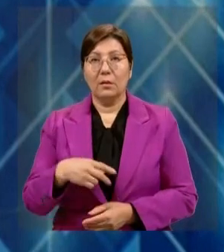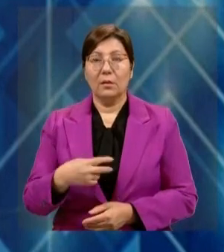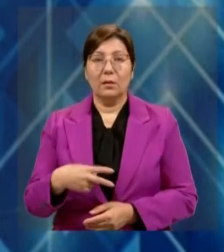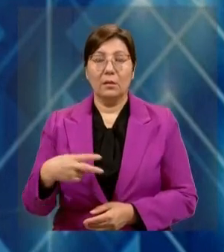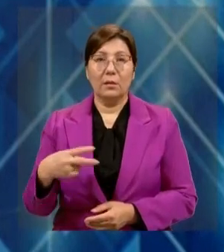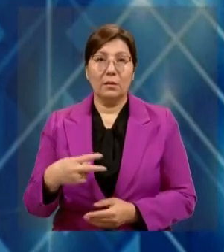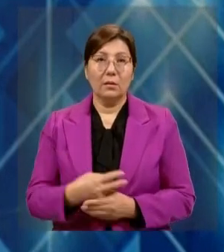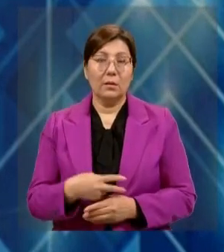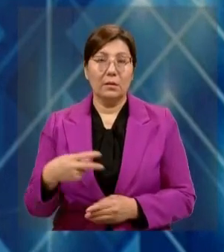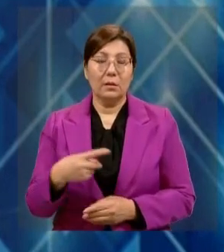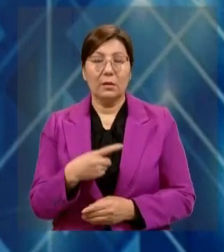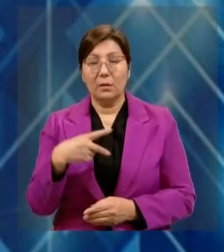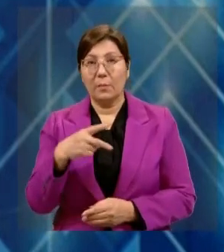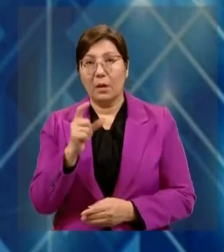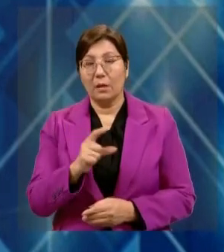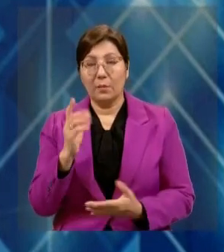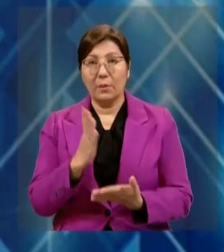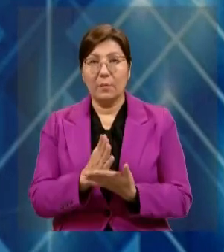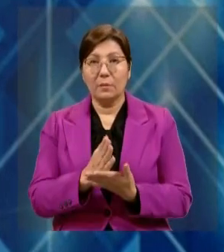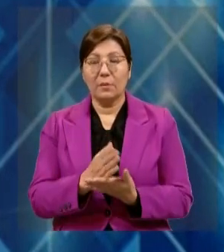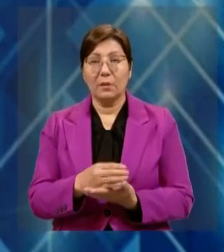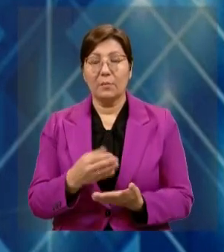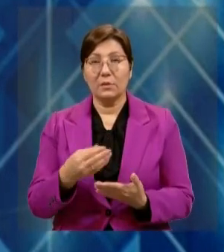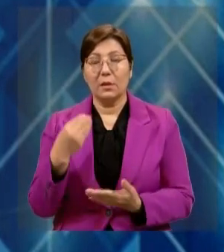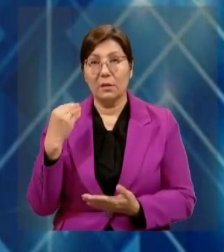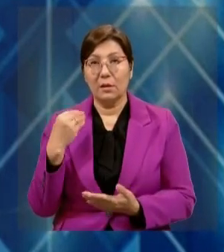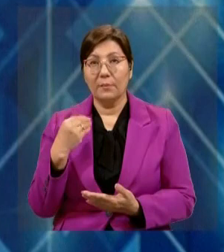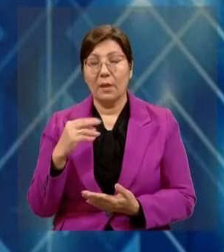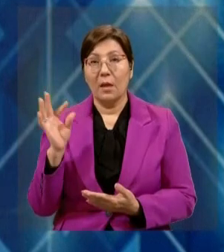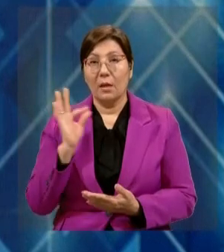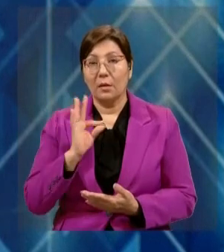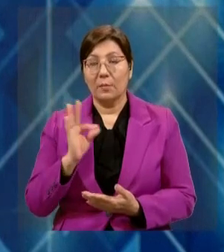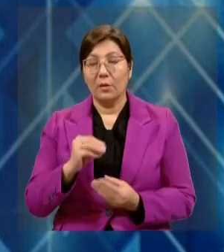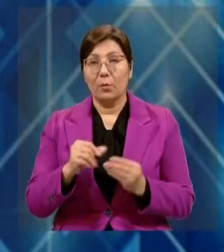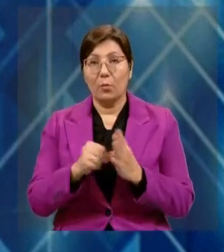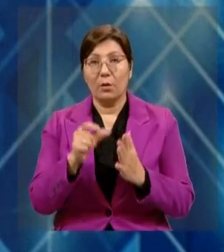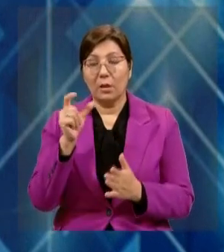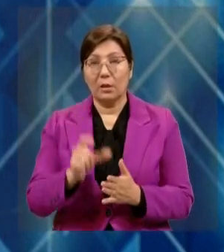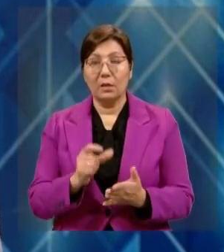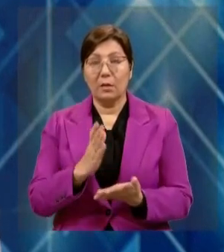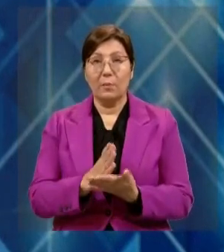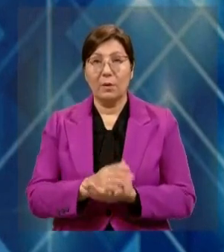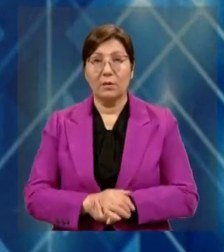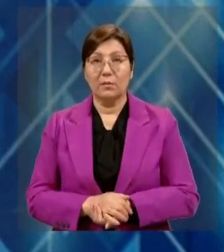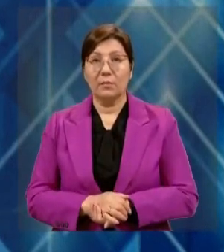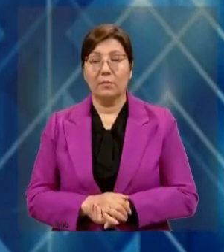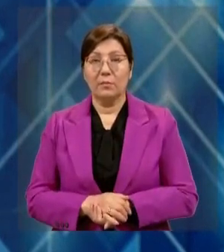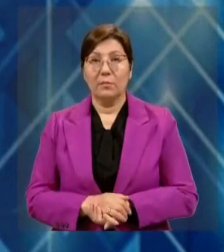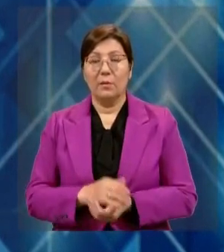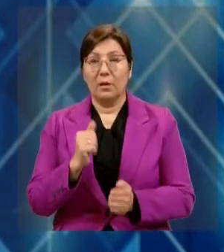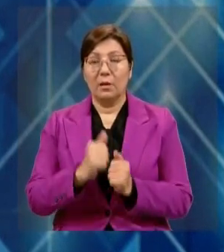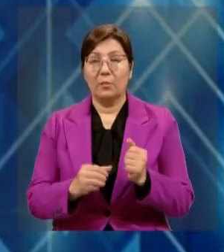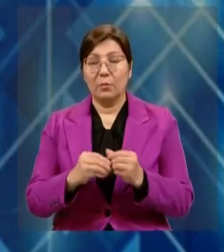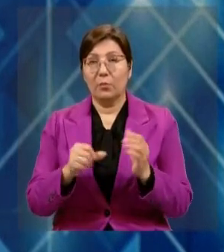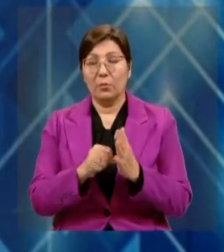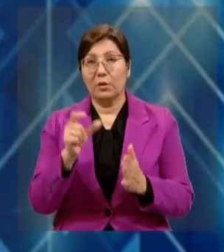адамда, яғни кездеседі. Мысалға қатысты келістіретін болсақ, Германия елінде, Европа елінде бірден 16 адам. Яғни мыңға шаққанда әрбір 16-шы